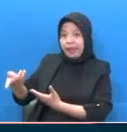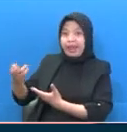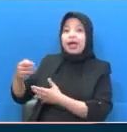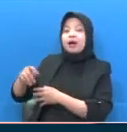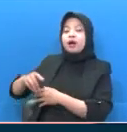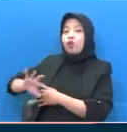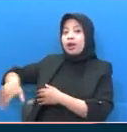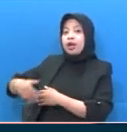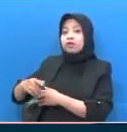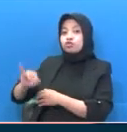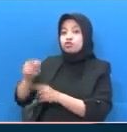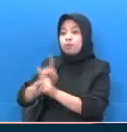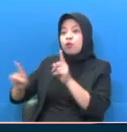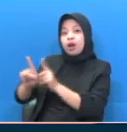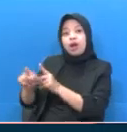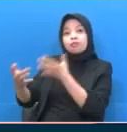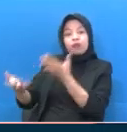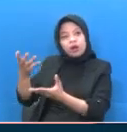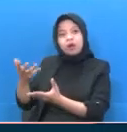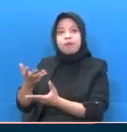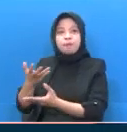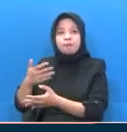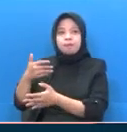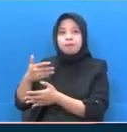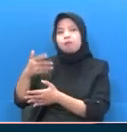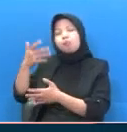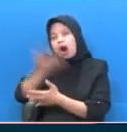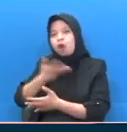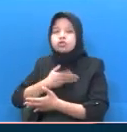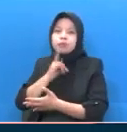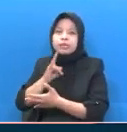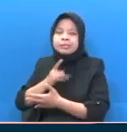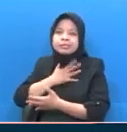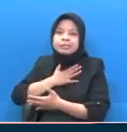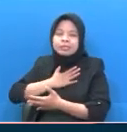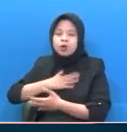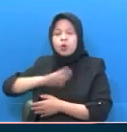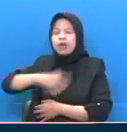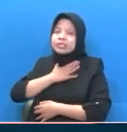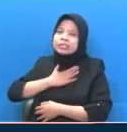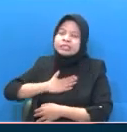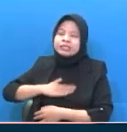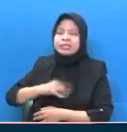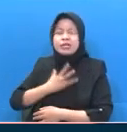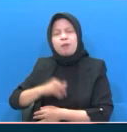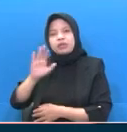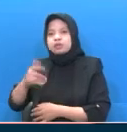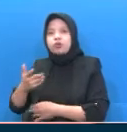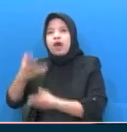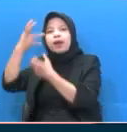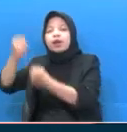Anda mewakili keluarga dari Yosua masih akan ada profiling yang membuat sedih hati keluarga. Apa